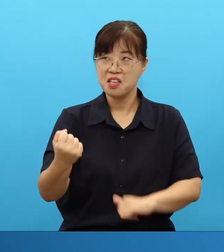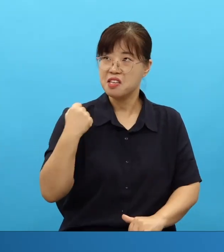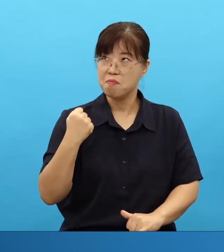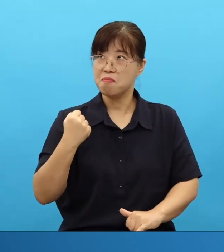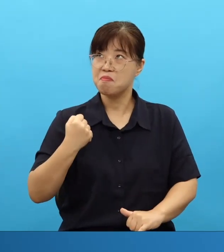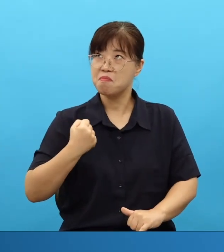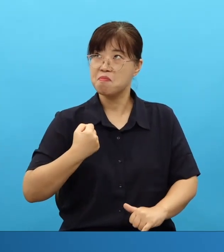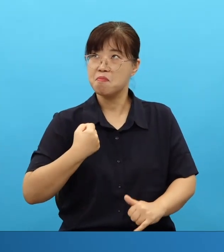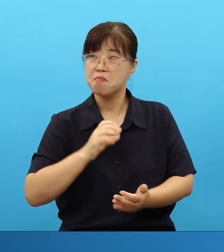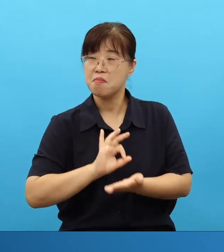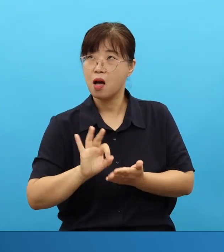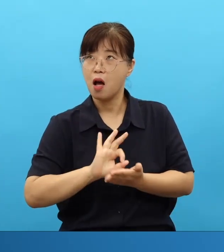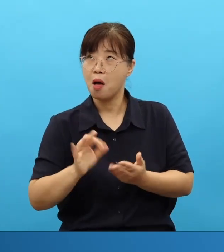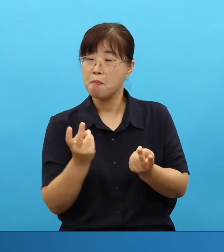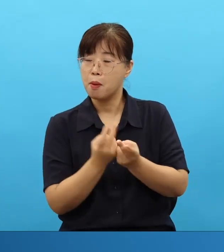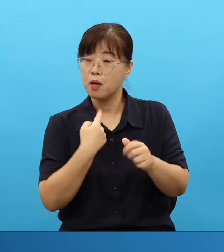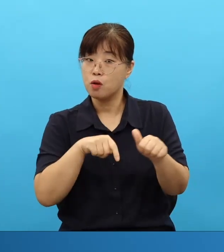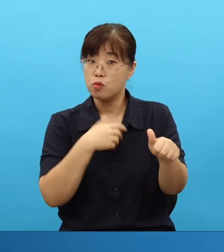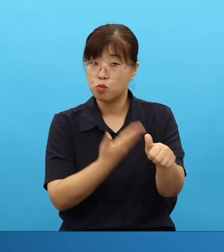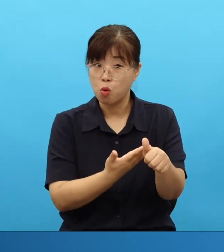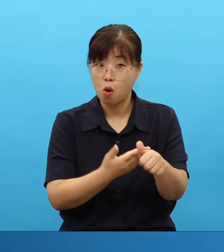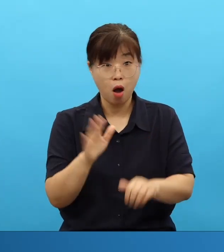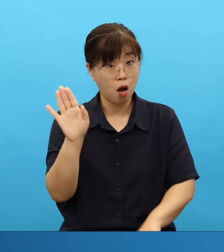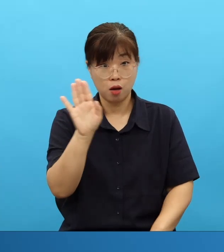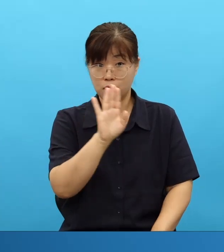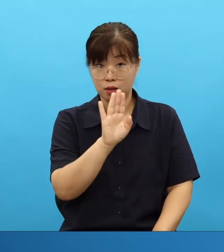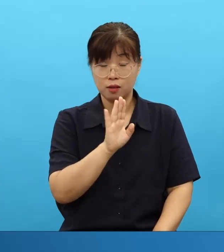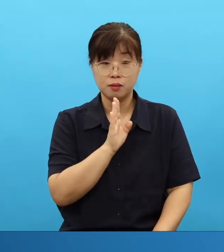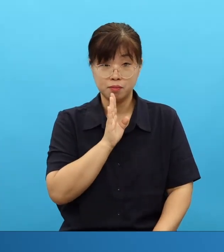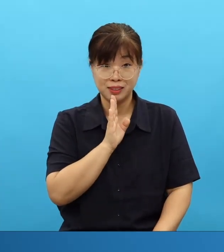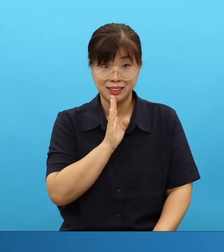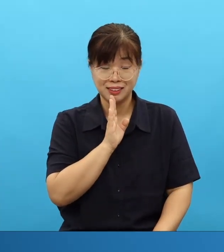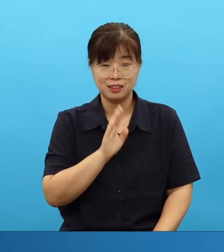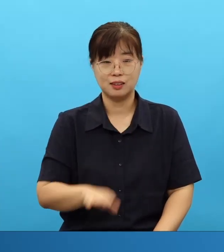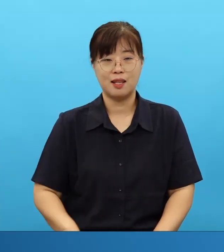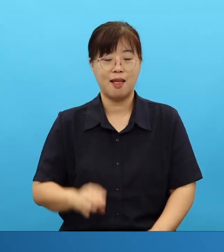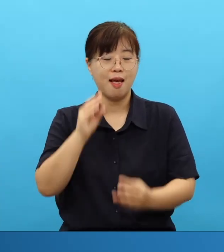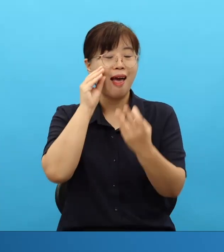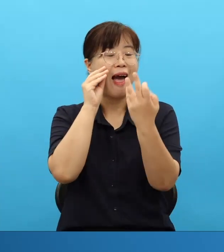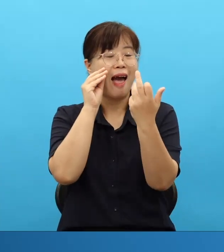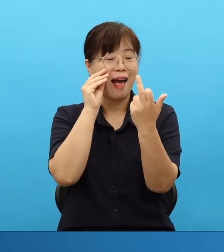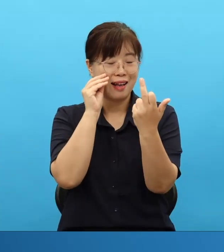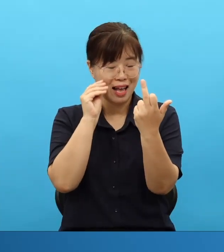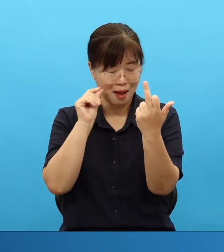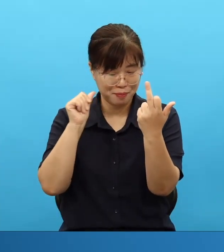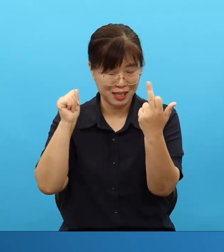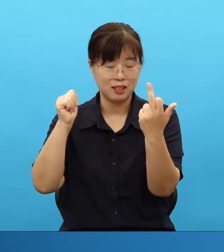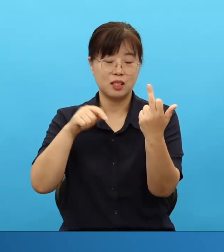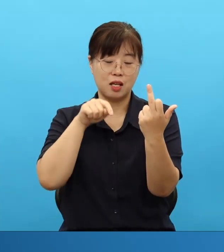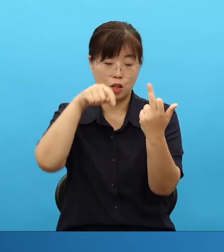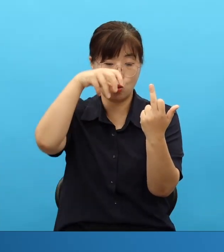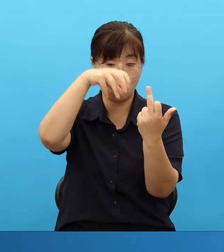거예 그러면서 이것이 내이 딱 되는 체험을 하게 만들었단 말이